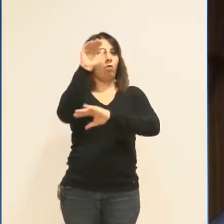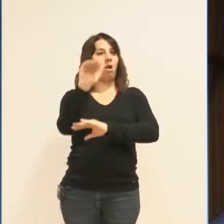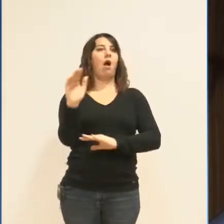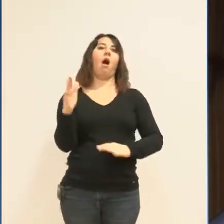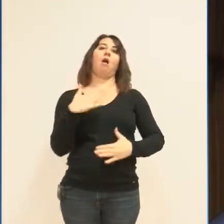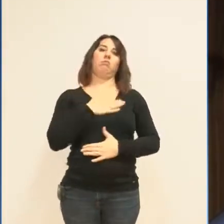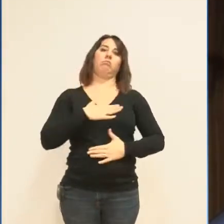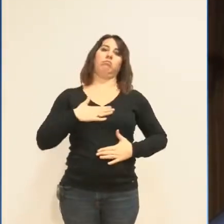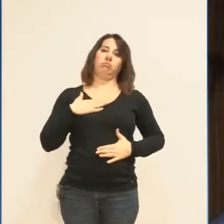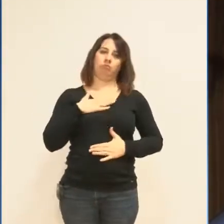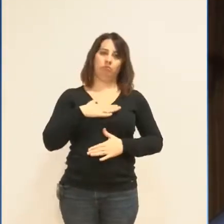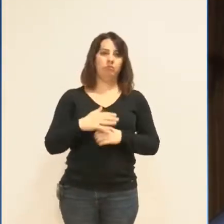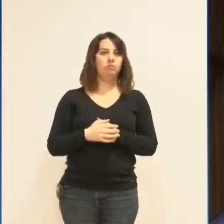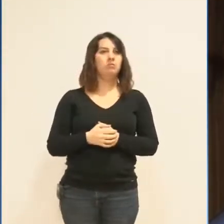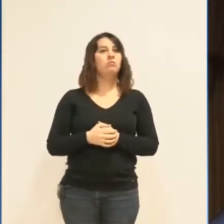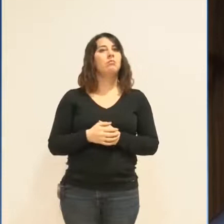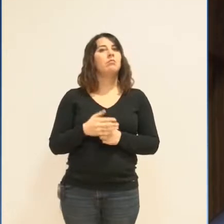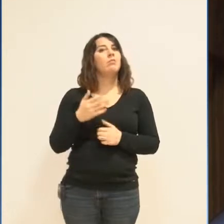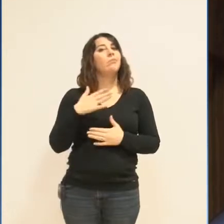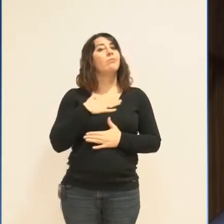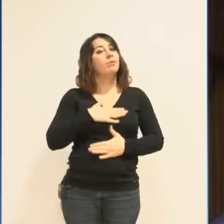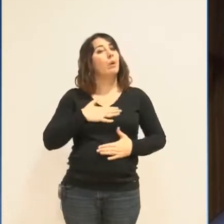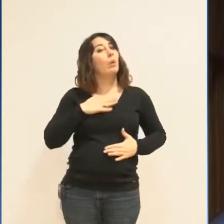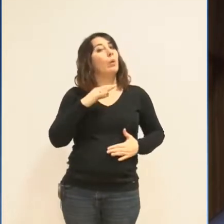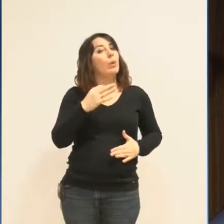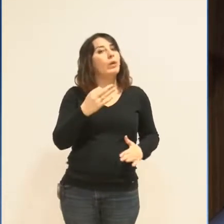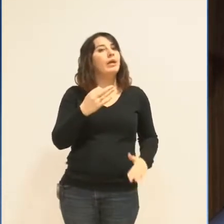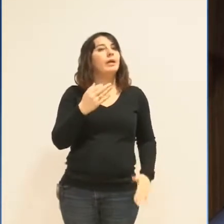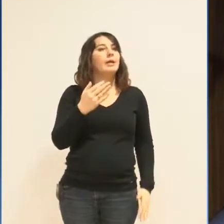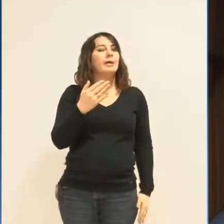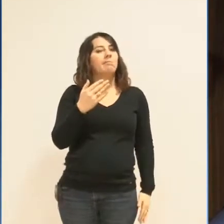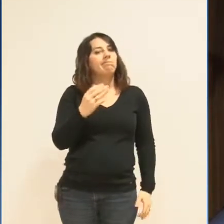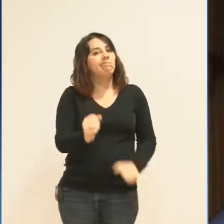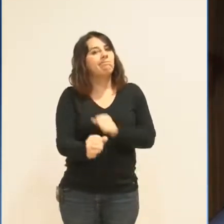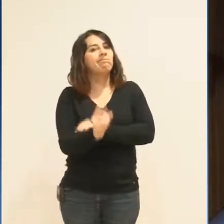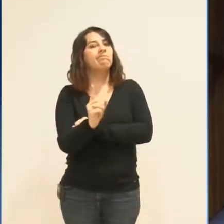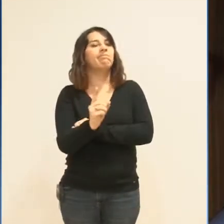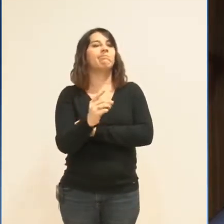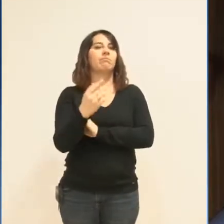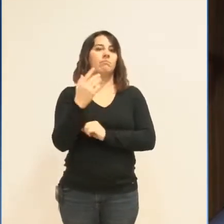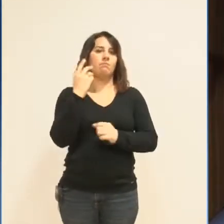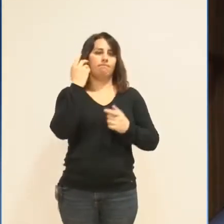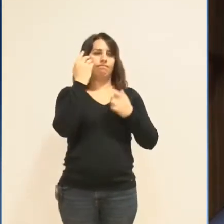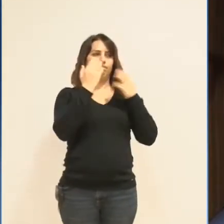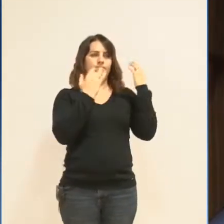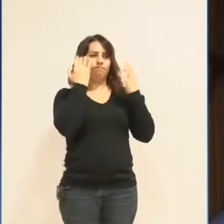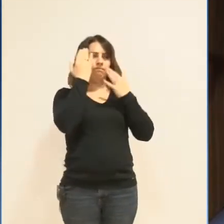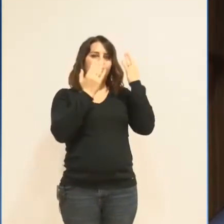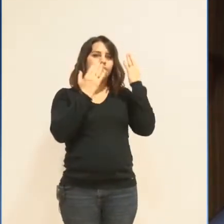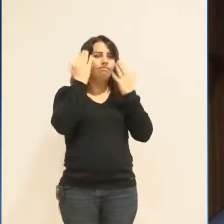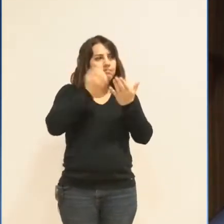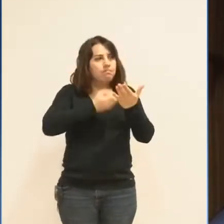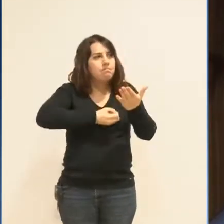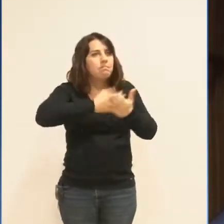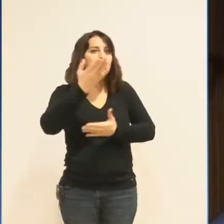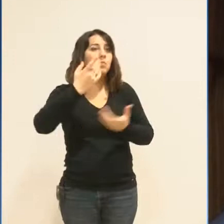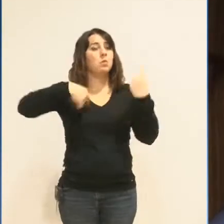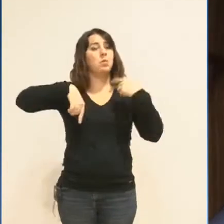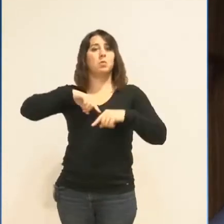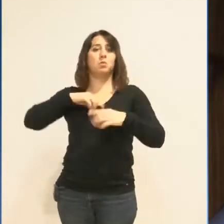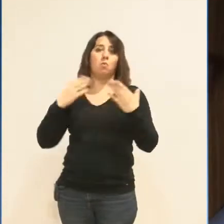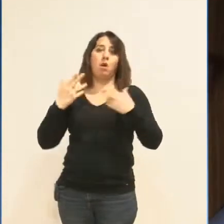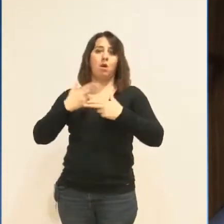réjouit, ou presque. Parce que nous souhaiterions faire part d'une inquiétude autour de ce que nous appellerions le